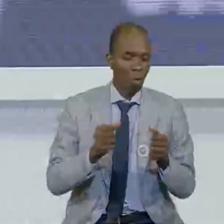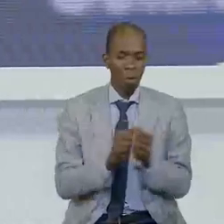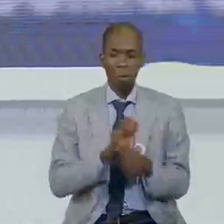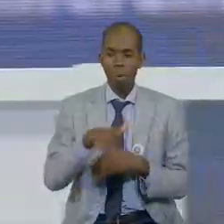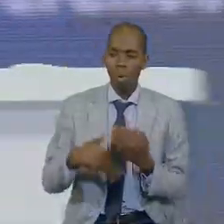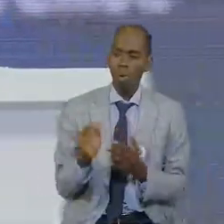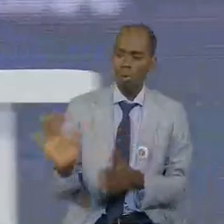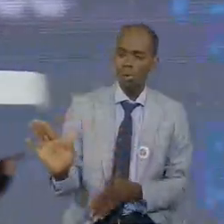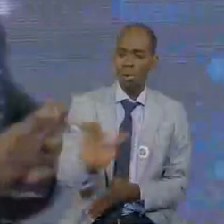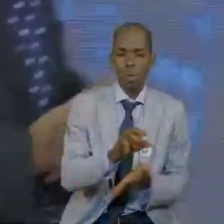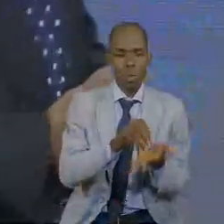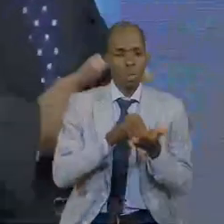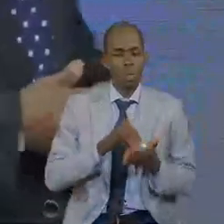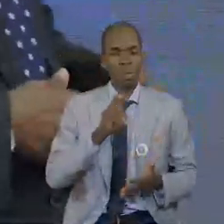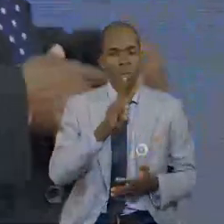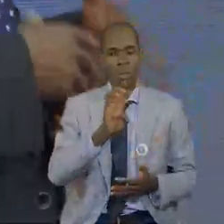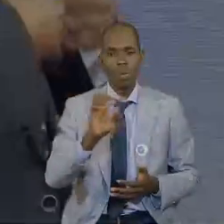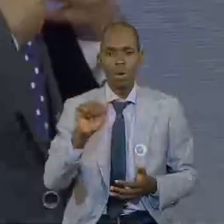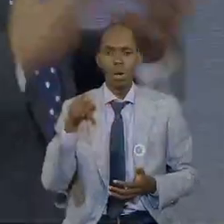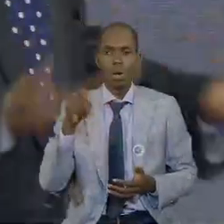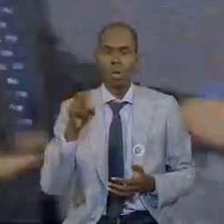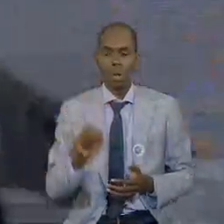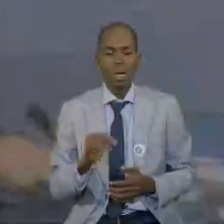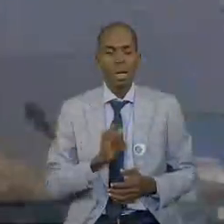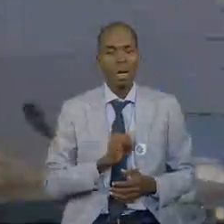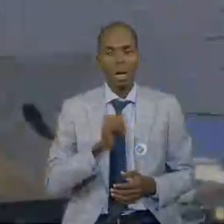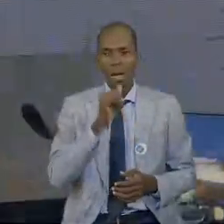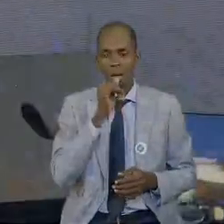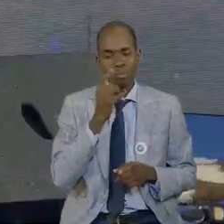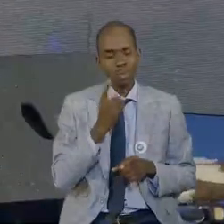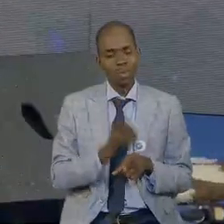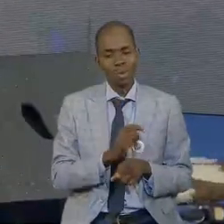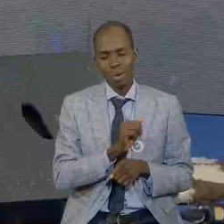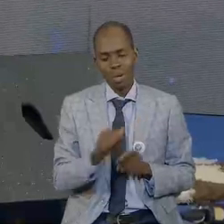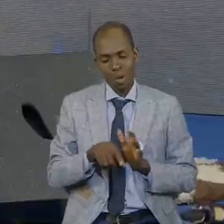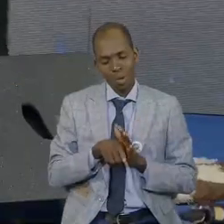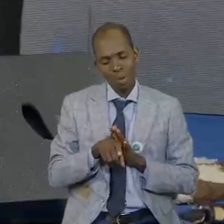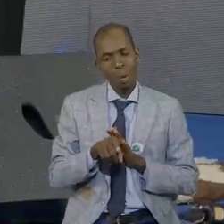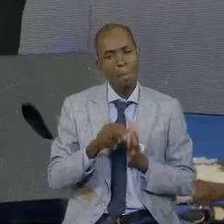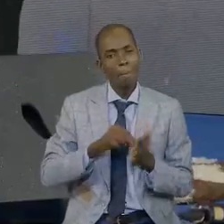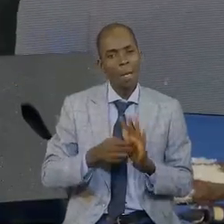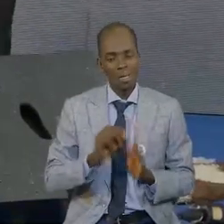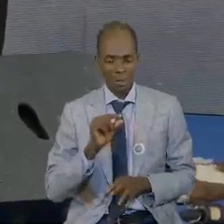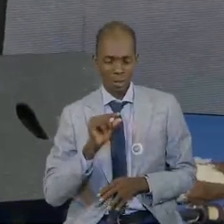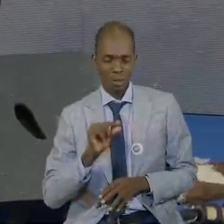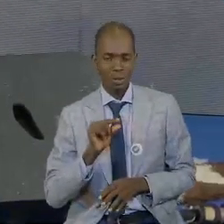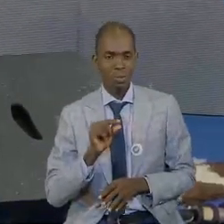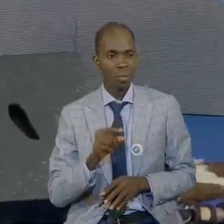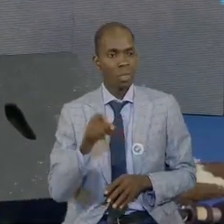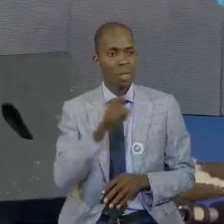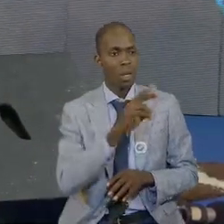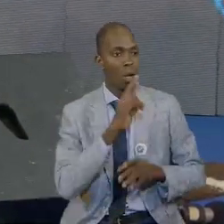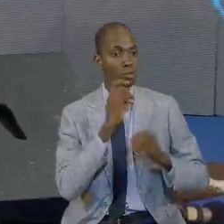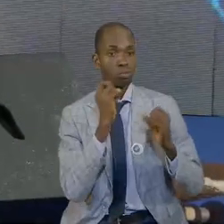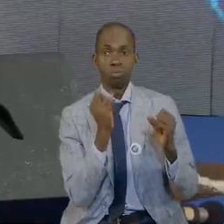les ennemis qui veulent les combattre. And I am just a wall. Et moi je suis un vermisseau. They're fervent. Ils sont